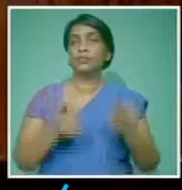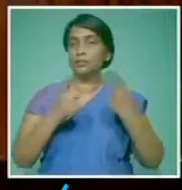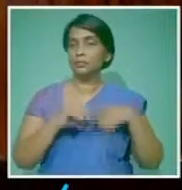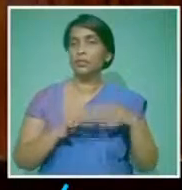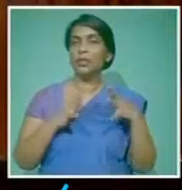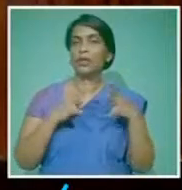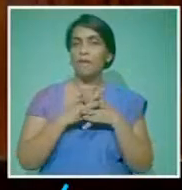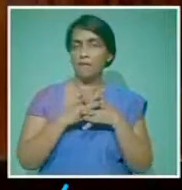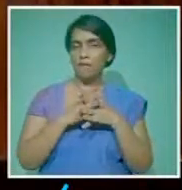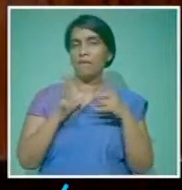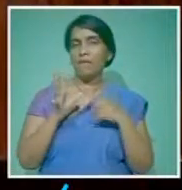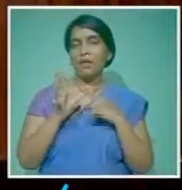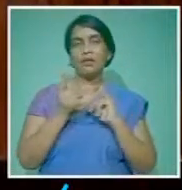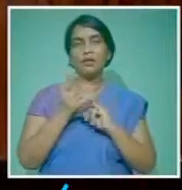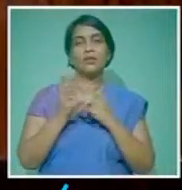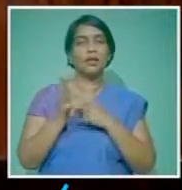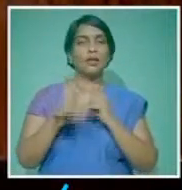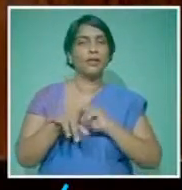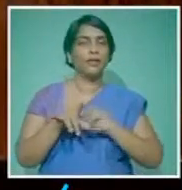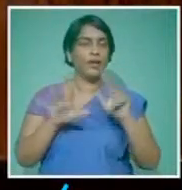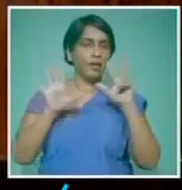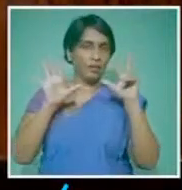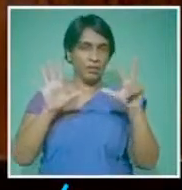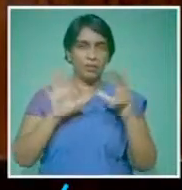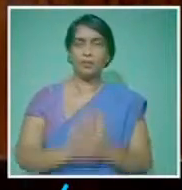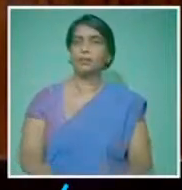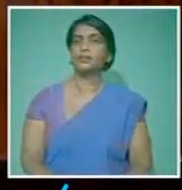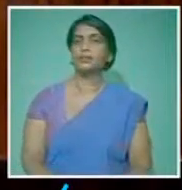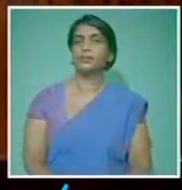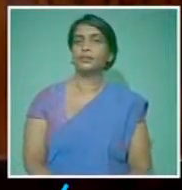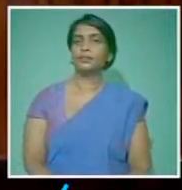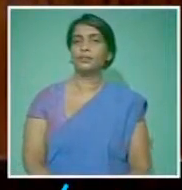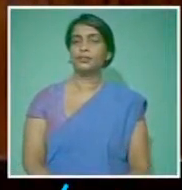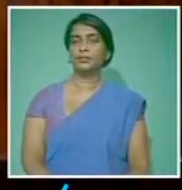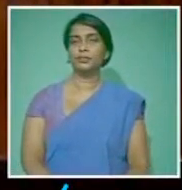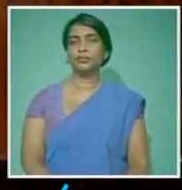වසන්තයාප බණ්ඩාර මහත්මයා ඔබතුමාට මිනිත්තු 8ක කාලයක් තියෙනවා.